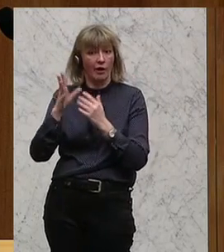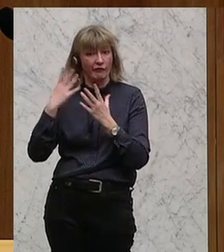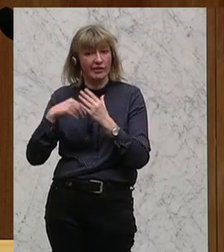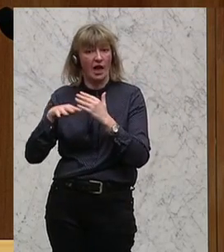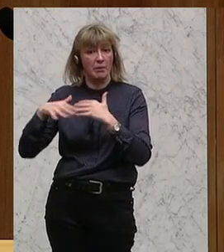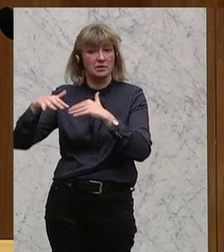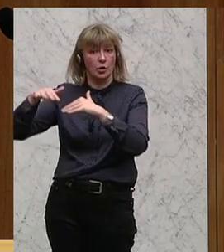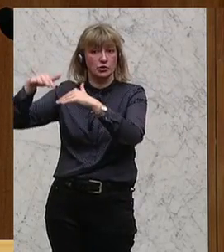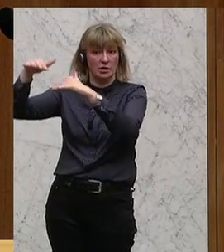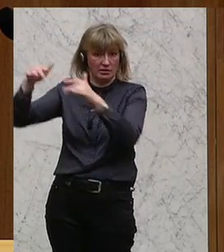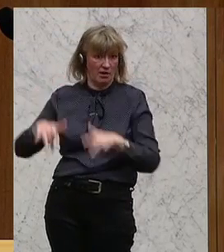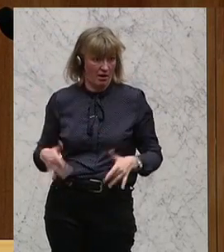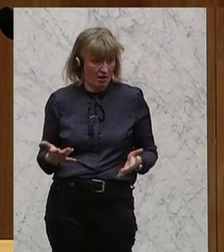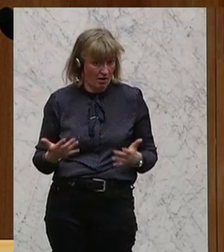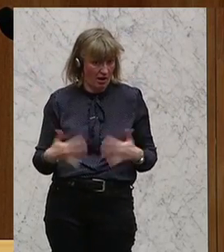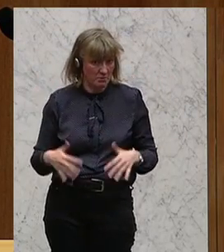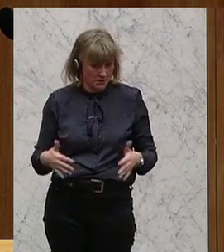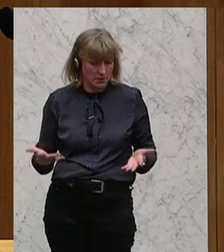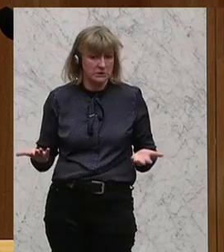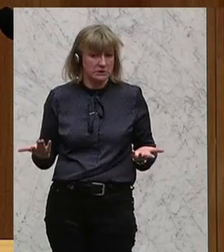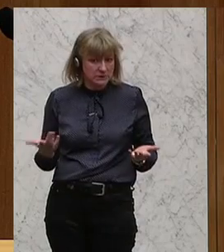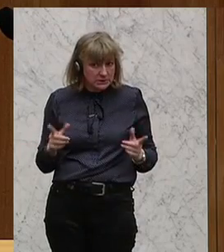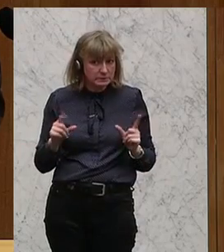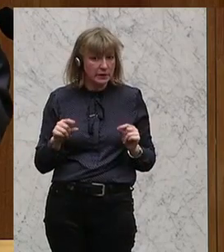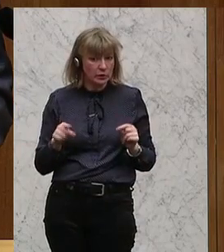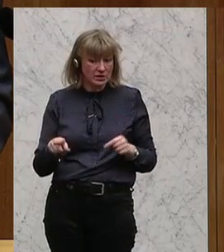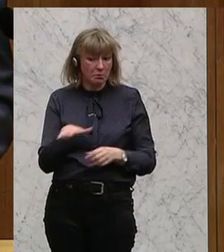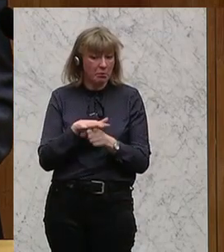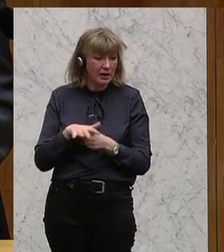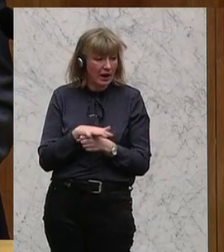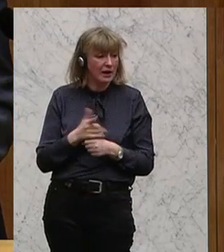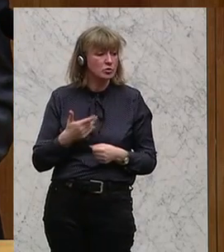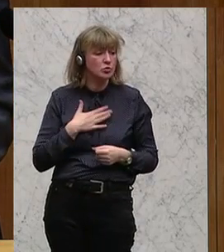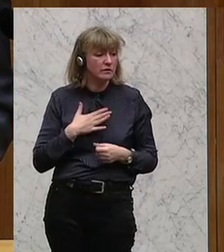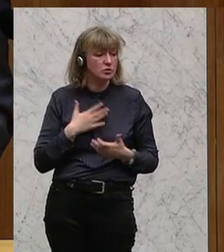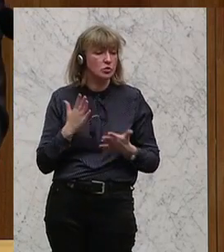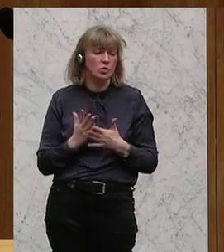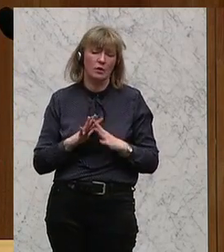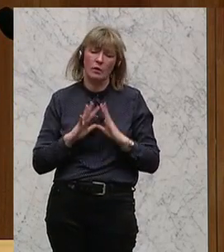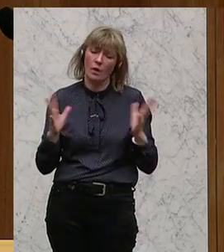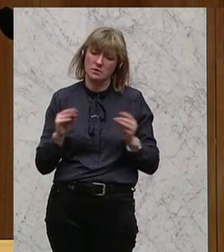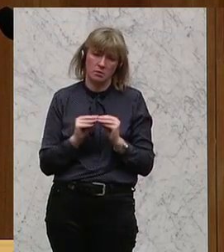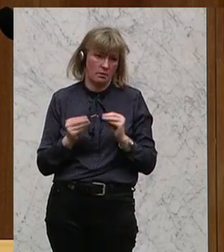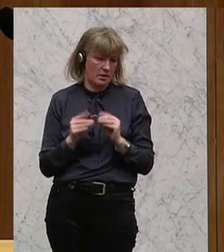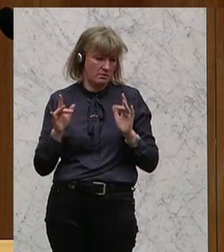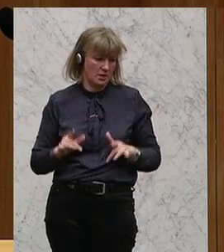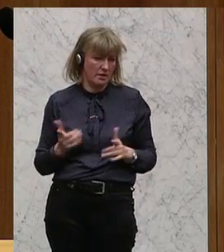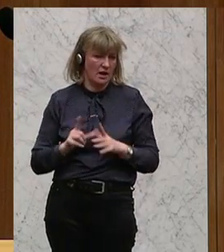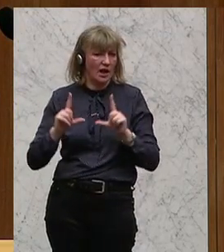Ansteigen der Arbeitslosigkeit haben werden. Und das genau in einem Bereich, wo wir sowieso schon die massivsten Probleme haben, in